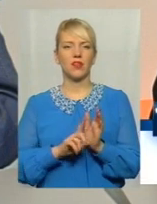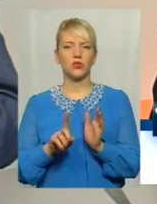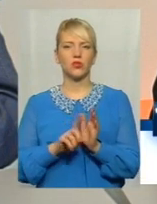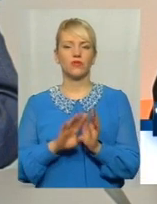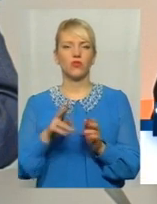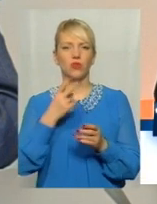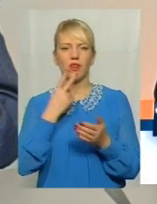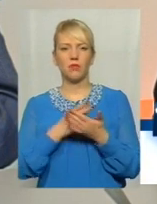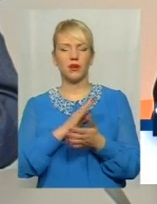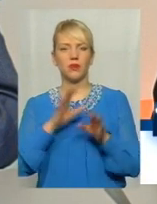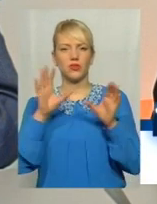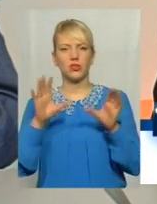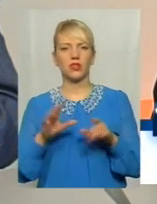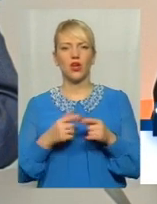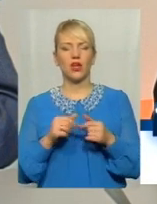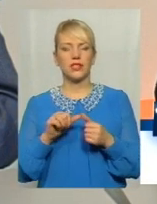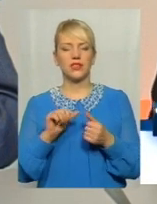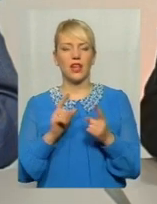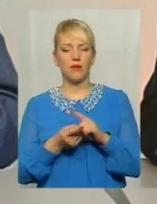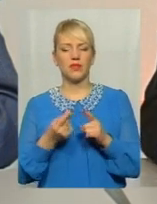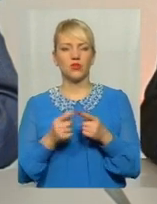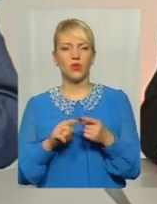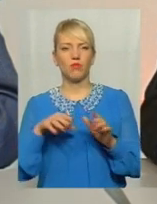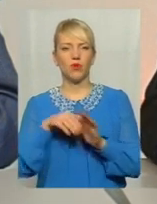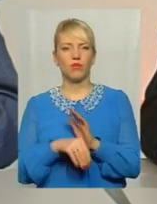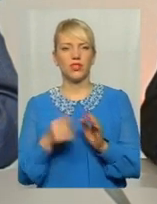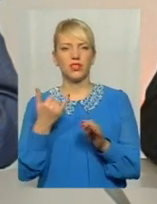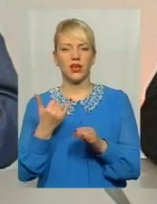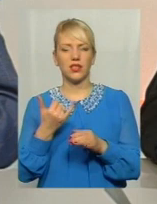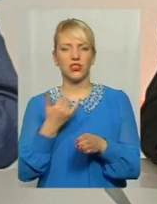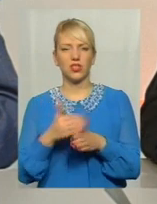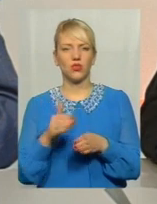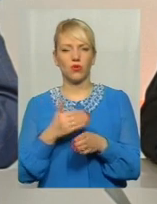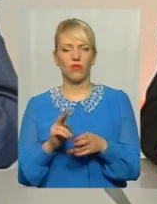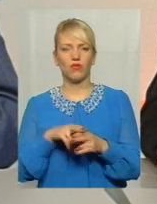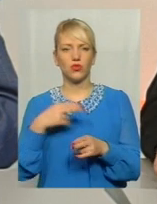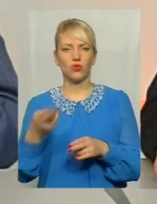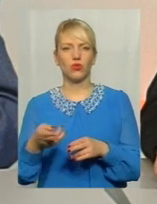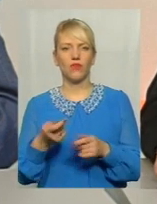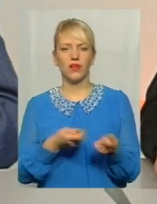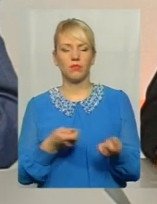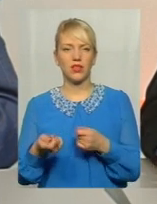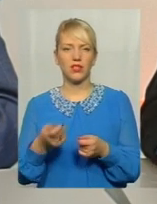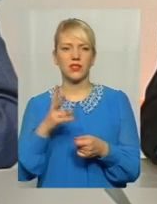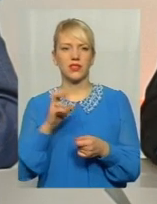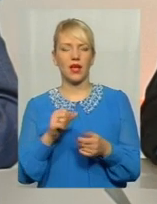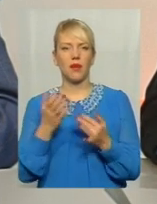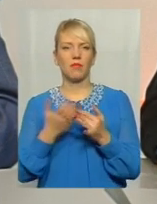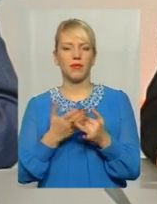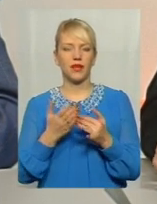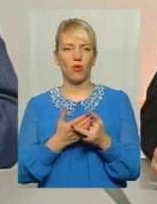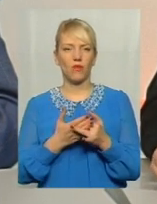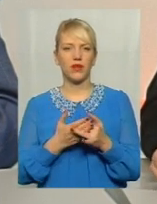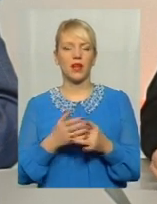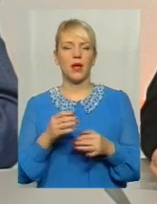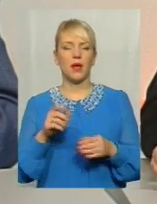передбачене законодавством. Замість того, ми запровадили зараз часткове відшкодування перевізникам за пільгових пасажирів. два